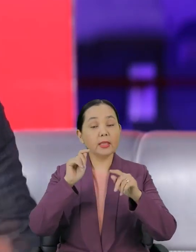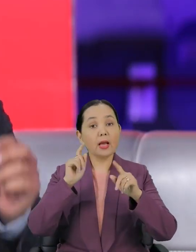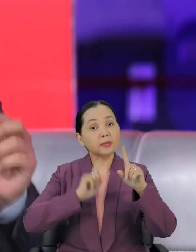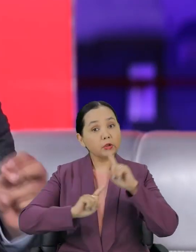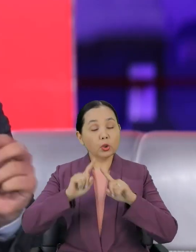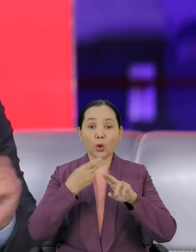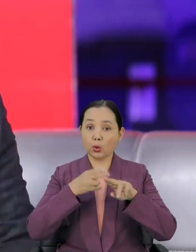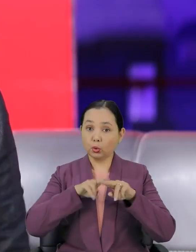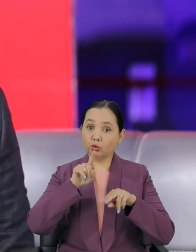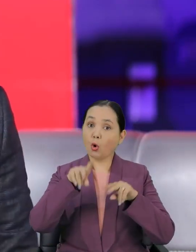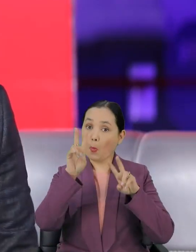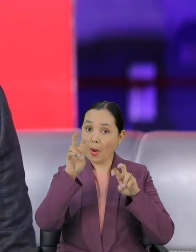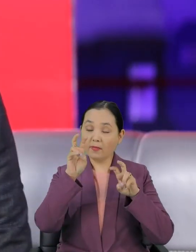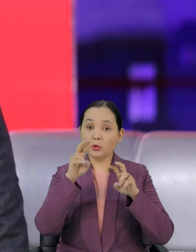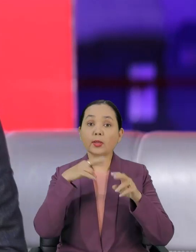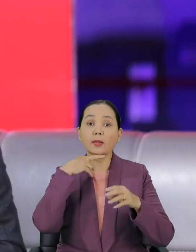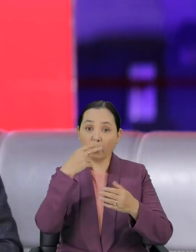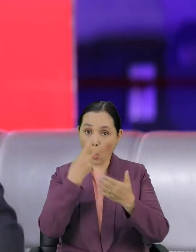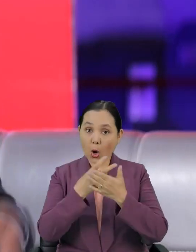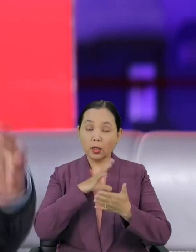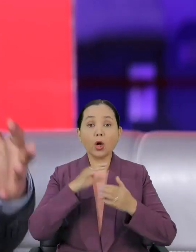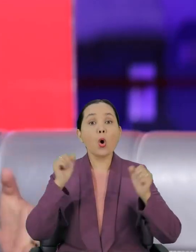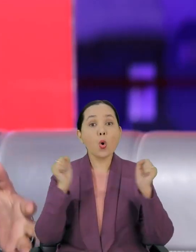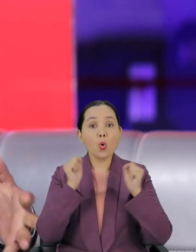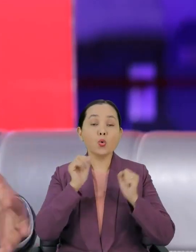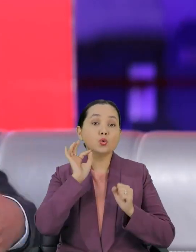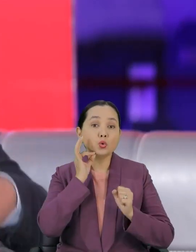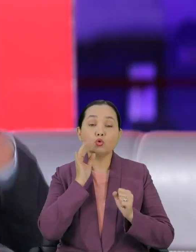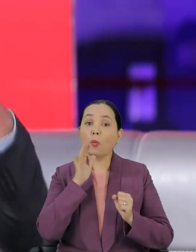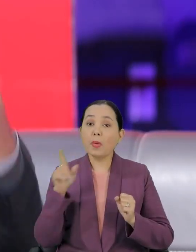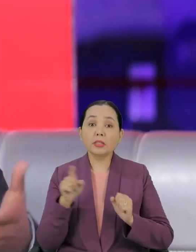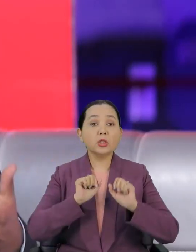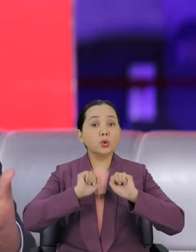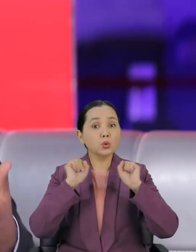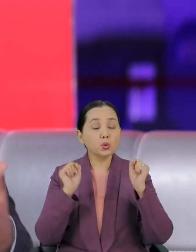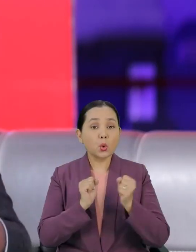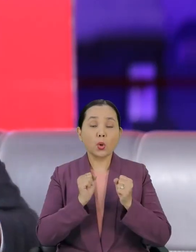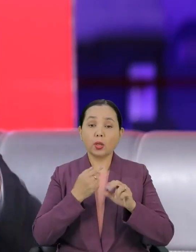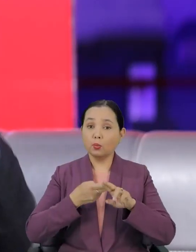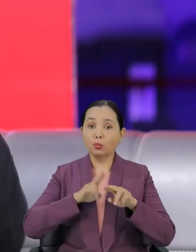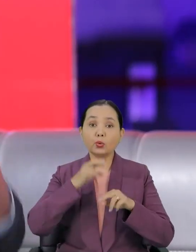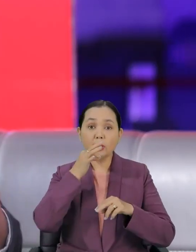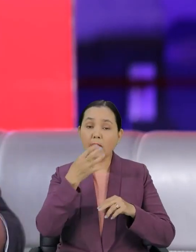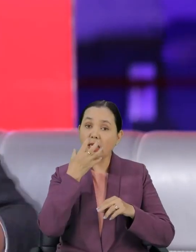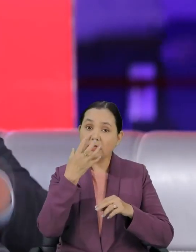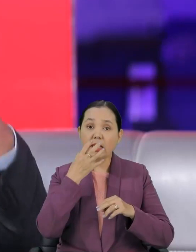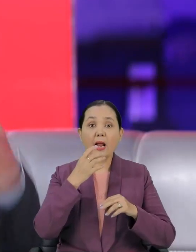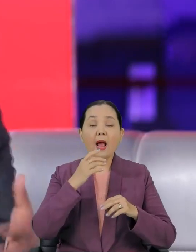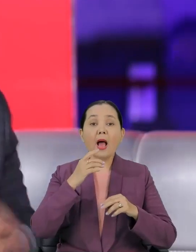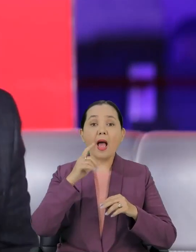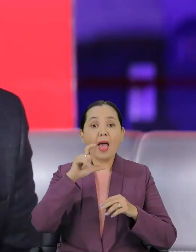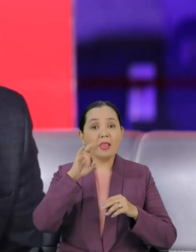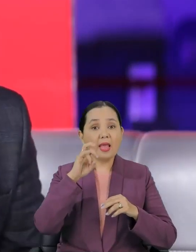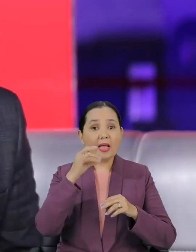yig'ilishida xuddi shu mavzuga e'tibor qaratildi. Kuz qish mavsumida sovuq ertaroq tushdi. Bu degani issiqlik energiyasiga,